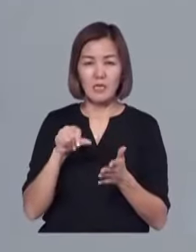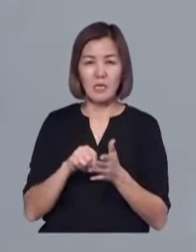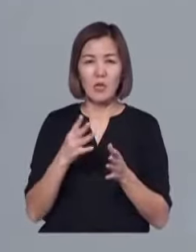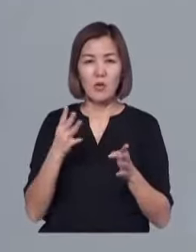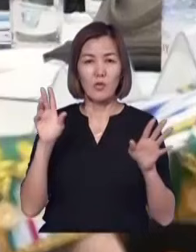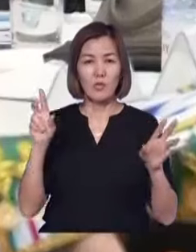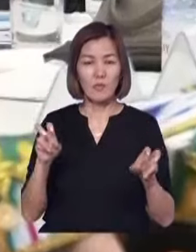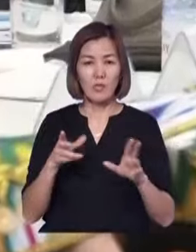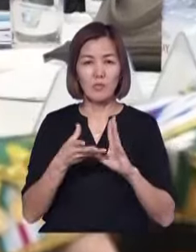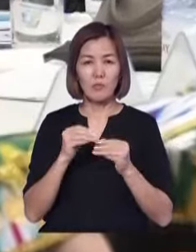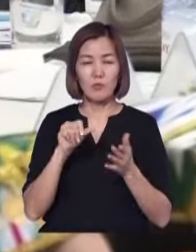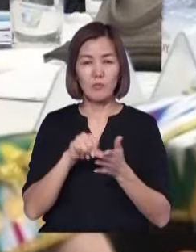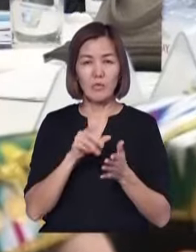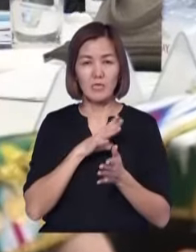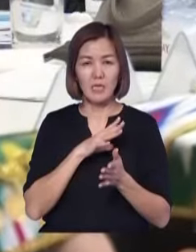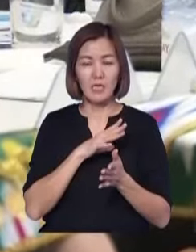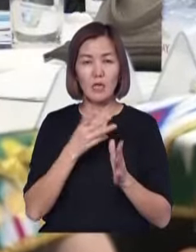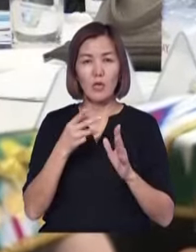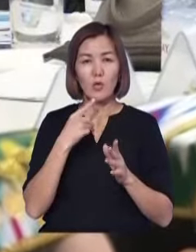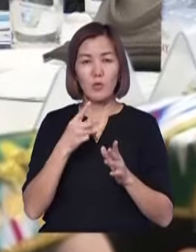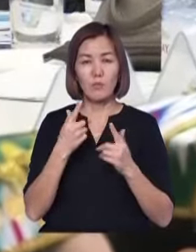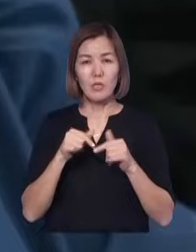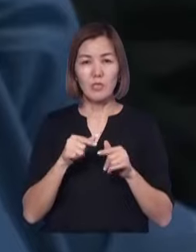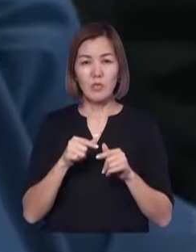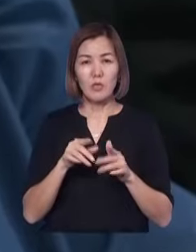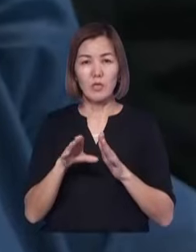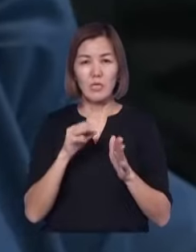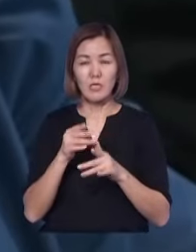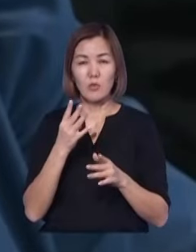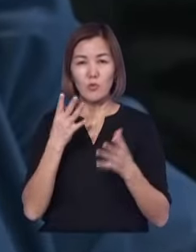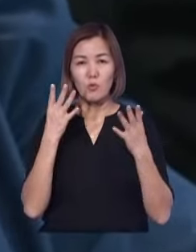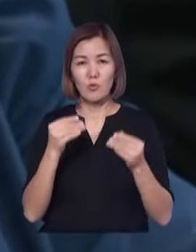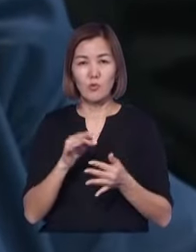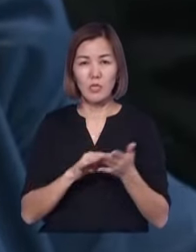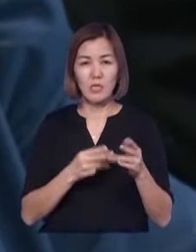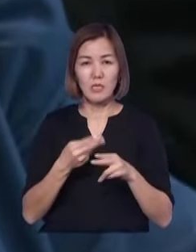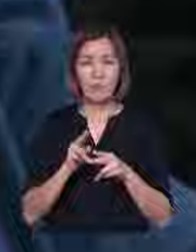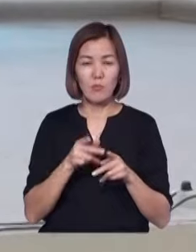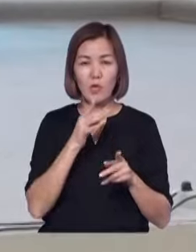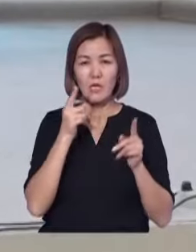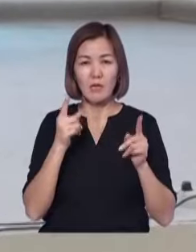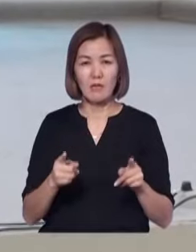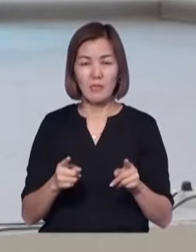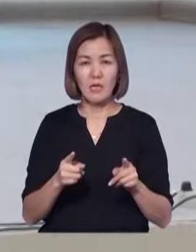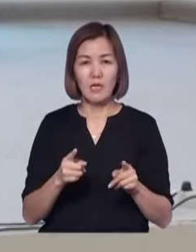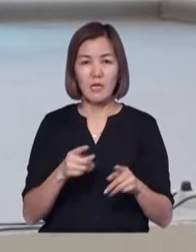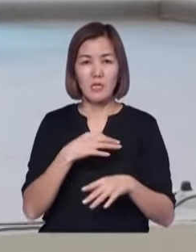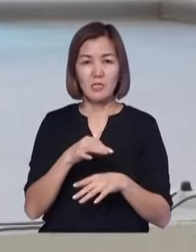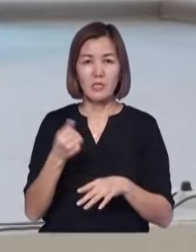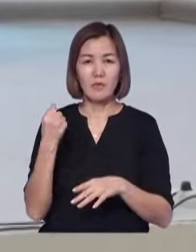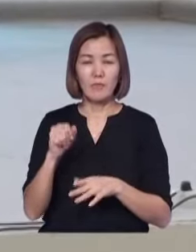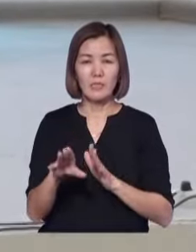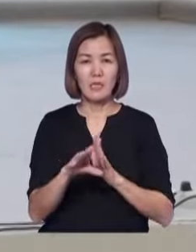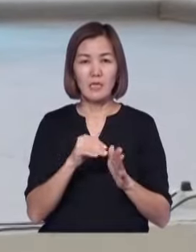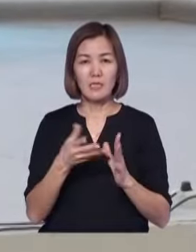бойынша бақ сынайды. Ұйымдастырушылардың айтуынша, іріктеу кезеңі де 4 күнге жалғасады. Бұл аралықта аудандардағы жеңімпаздар